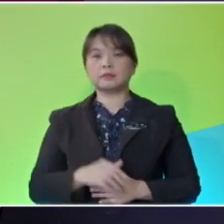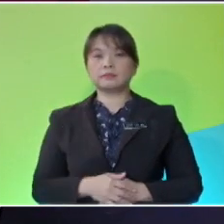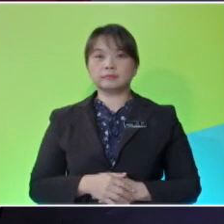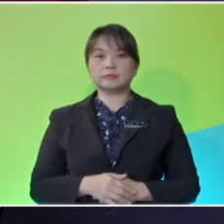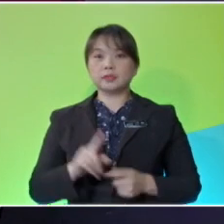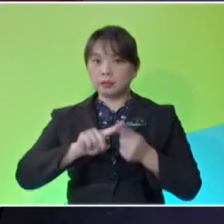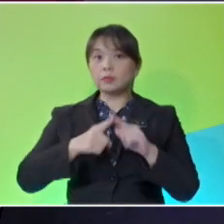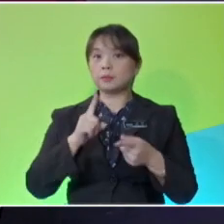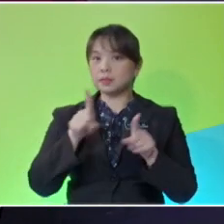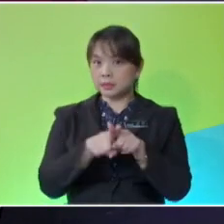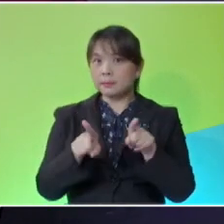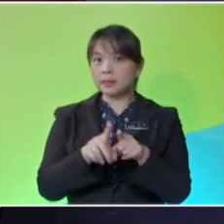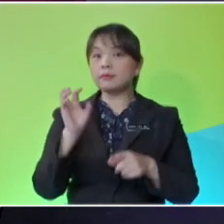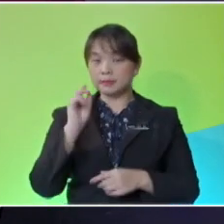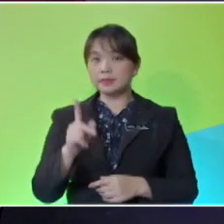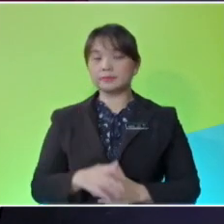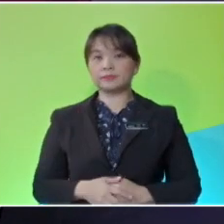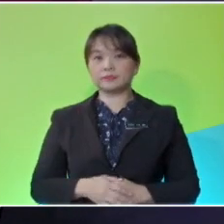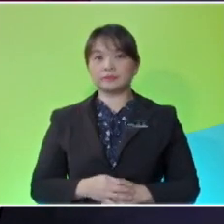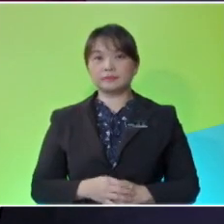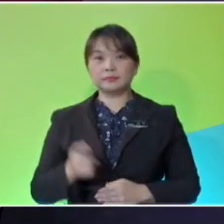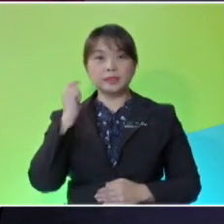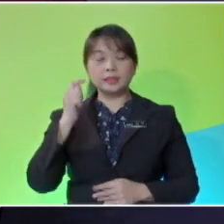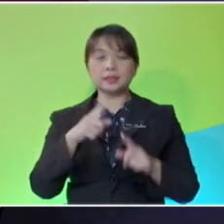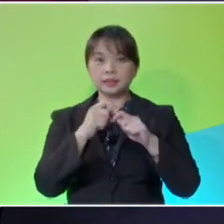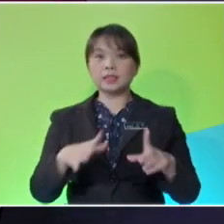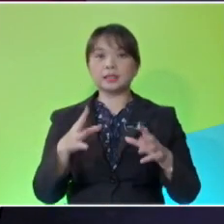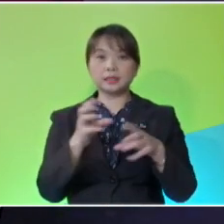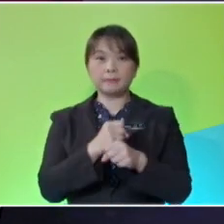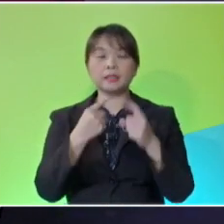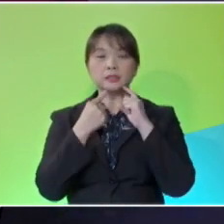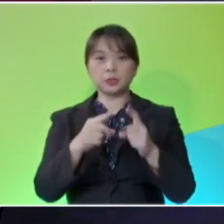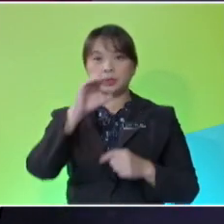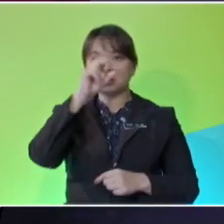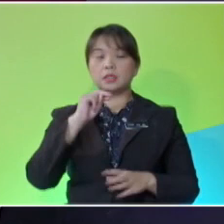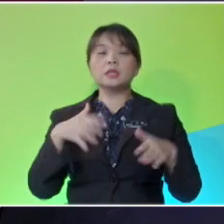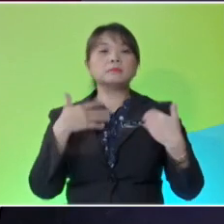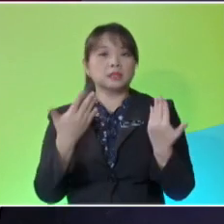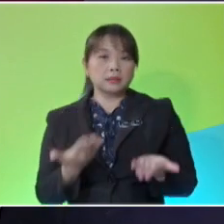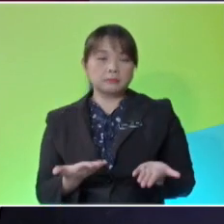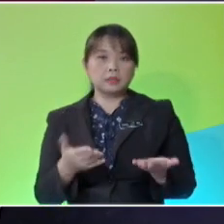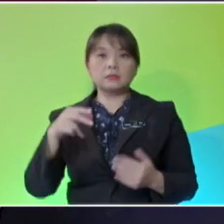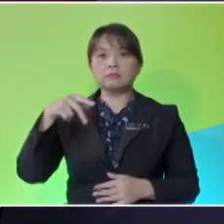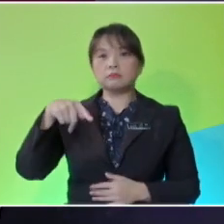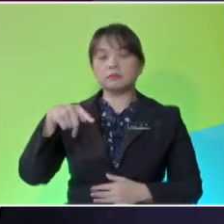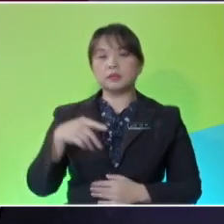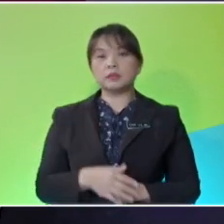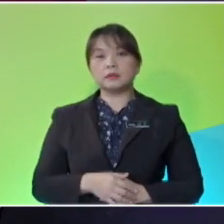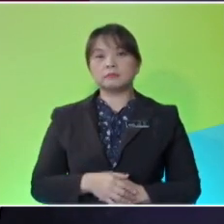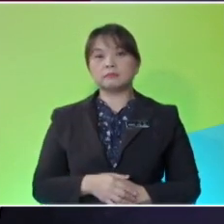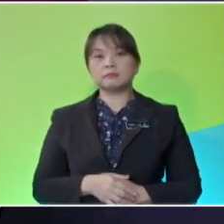tahu oke saya ikut Tadi kan saya sudah dapat jawab soal lain ceritanya saja Jadi macam mana Saya punya peta sihir yang keseluruhan